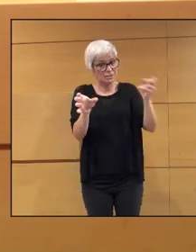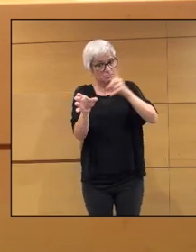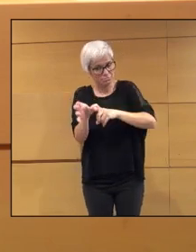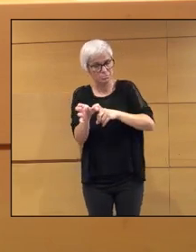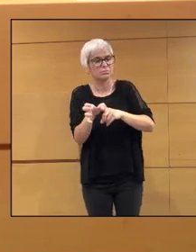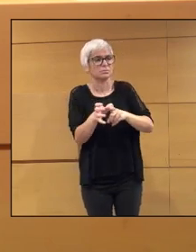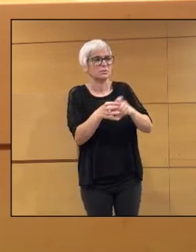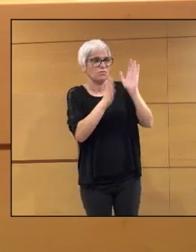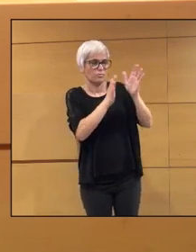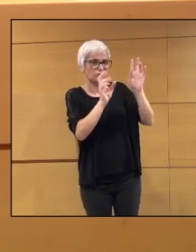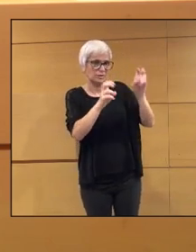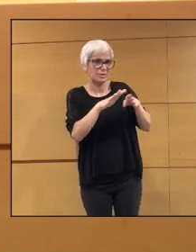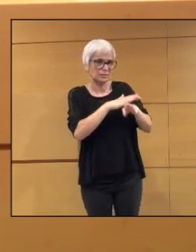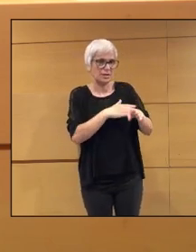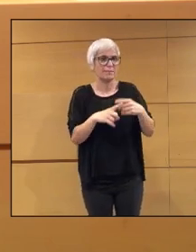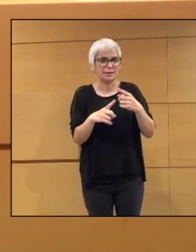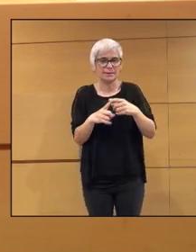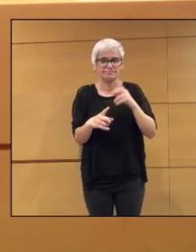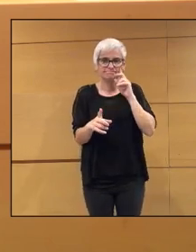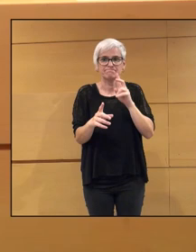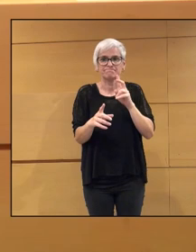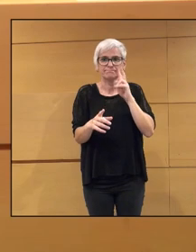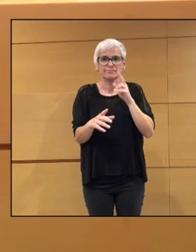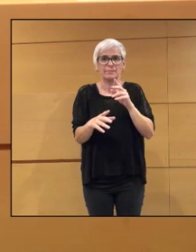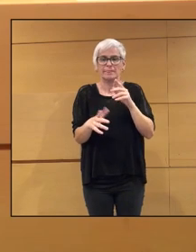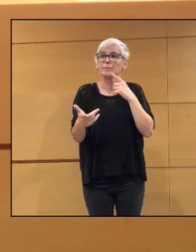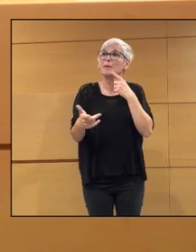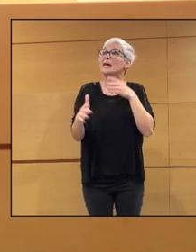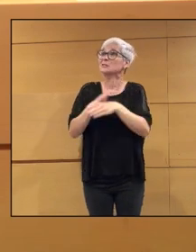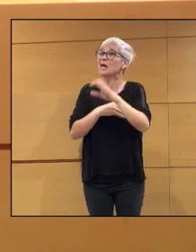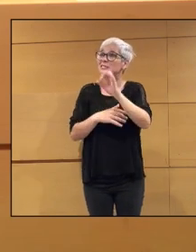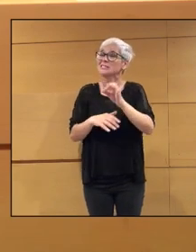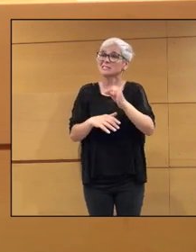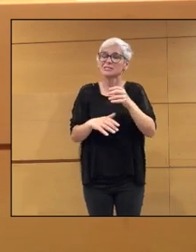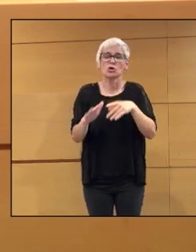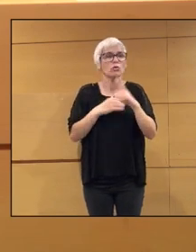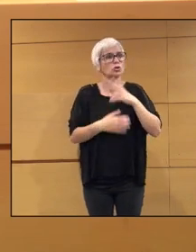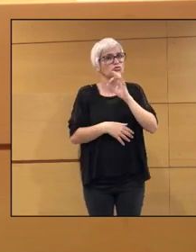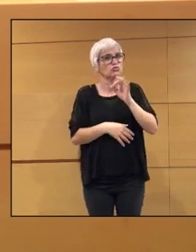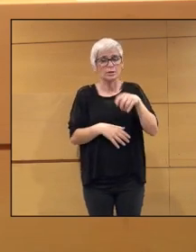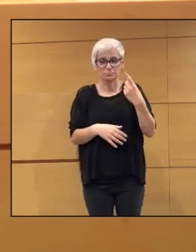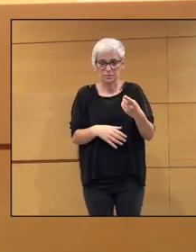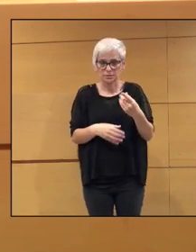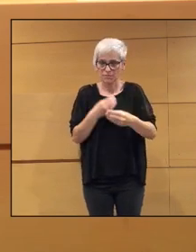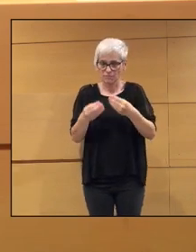diuen sí, ho hem comentat també abans, és accessible i tant, i després quan venen i passen la